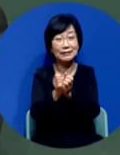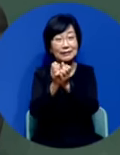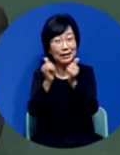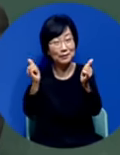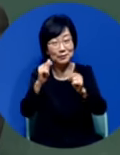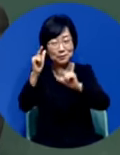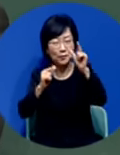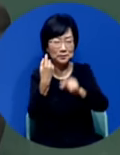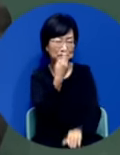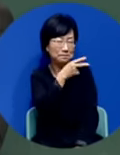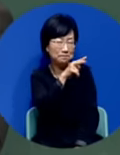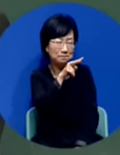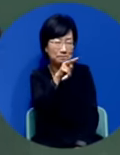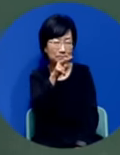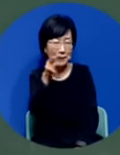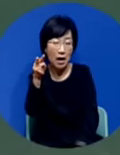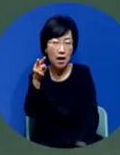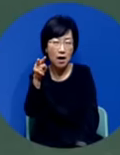합니다.